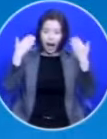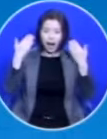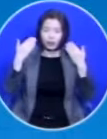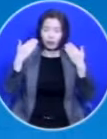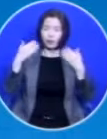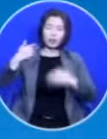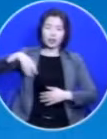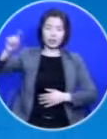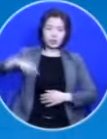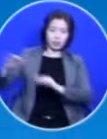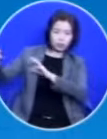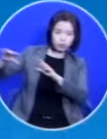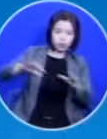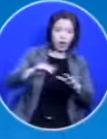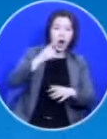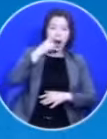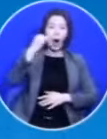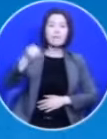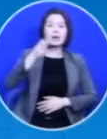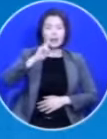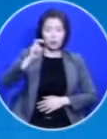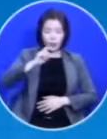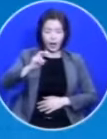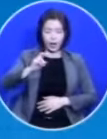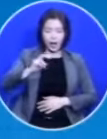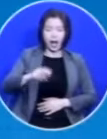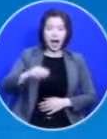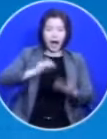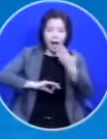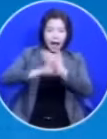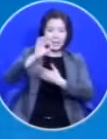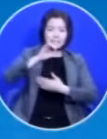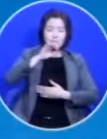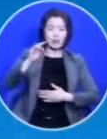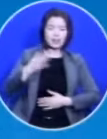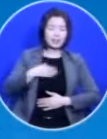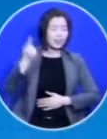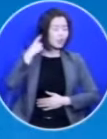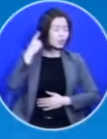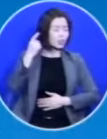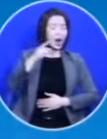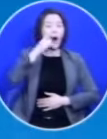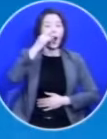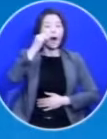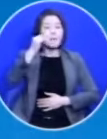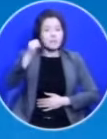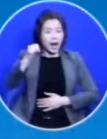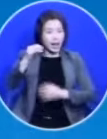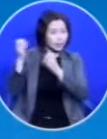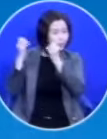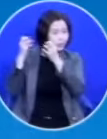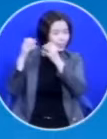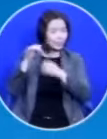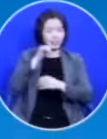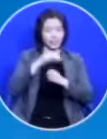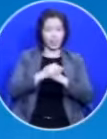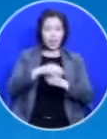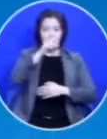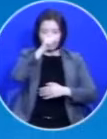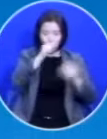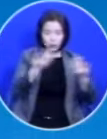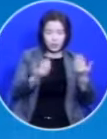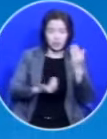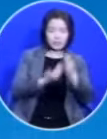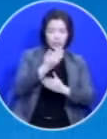들어오면서 엄마라고 노래를 부르고 아침마다 내 귀에 대고 엄마라고 속인다 좋은 일이 생겨도